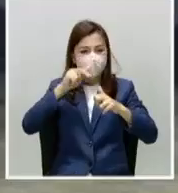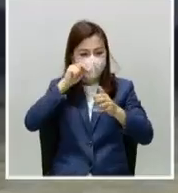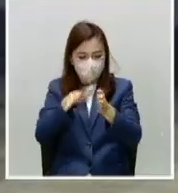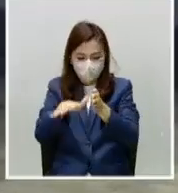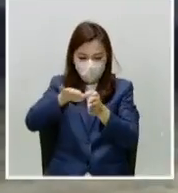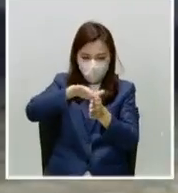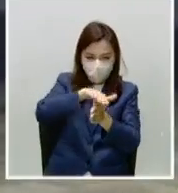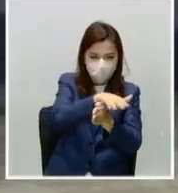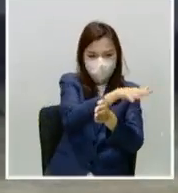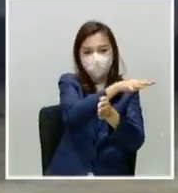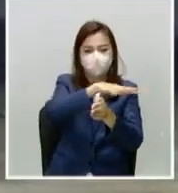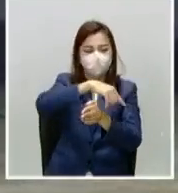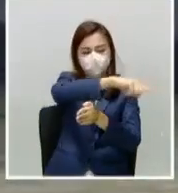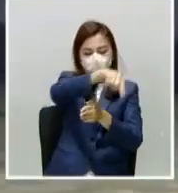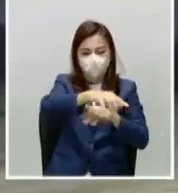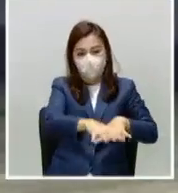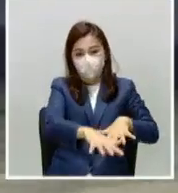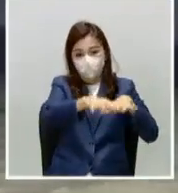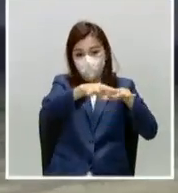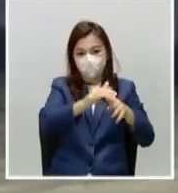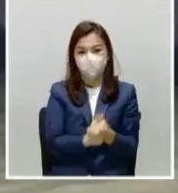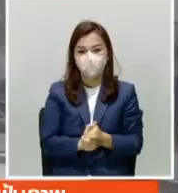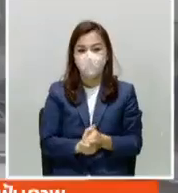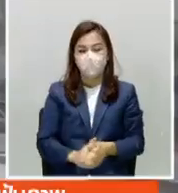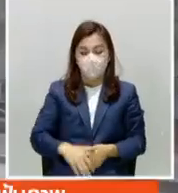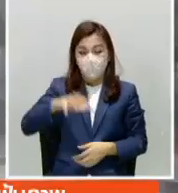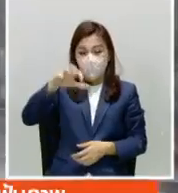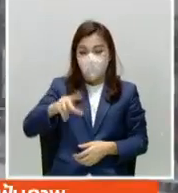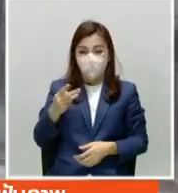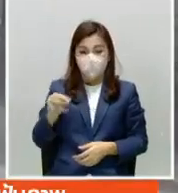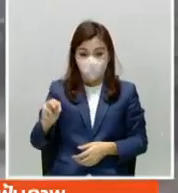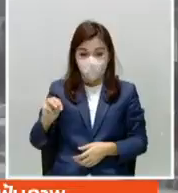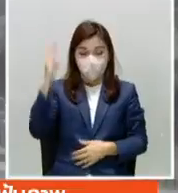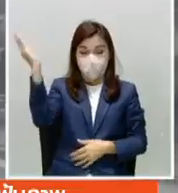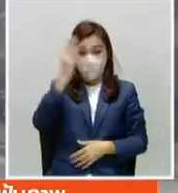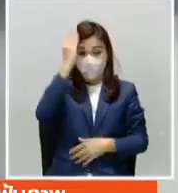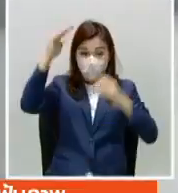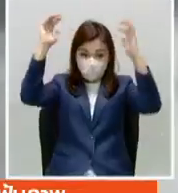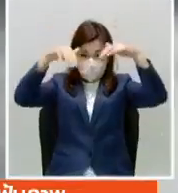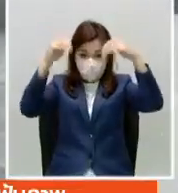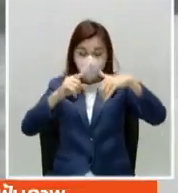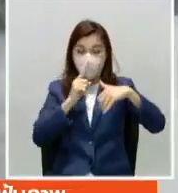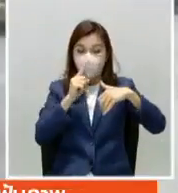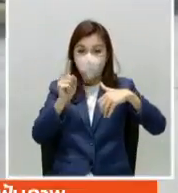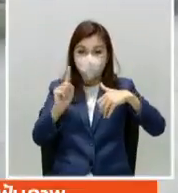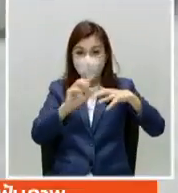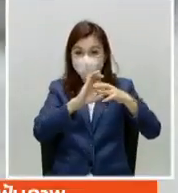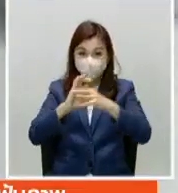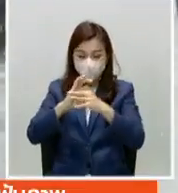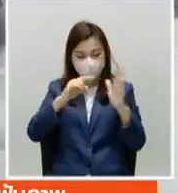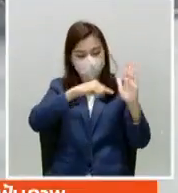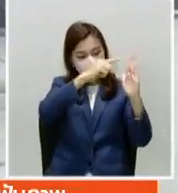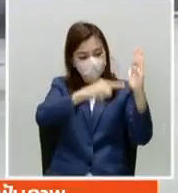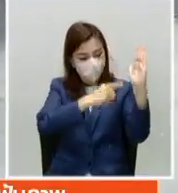งเอาไว้ให้ดีครับ ประกาศเตือนจากกรมอุตุนิยมวิทยานะคะรายงานว่ามรสุมตะวันตกเฉียงใต้กำลังอ่อนพัดปกคลุมทะเลอัน